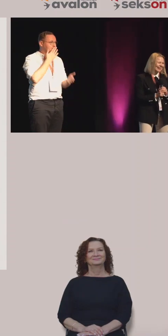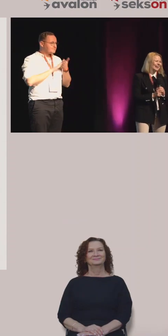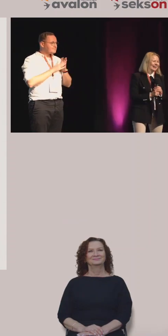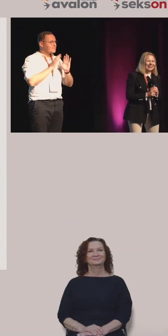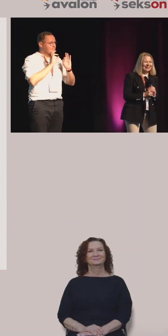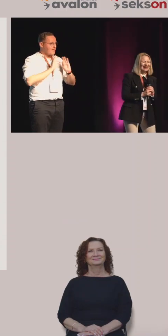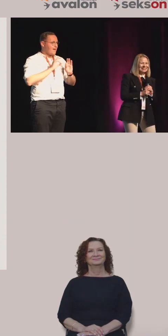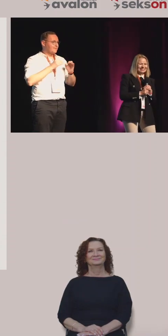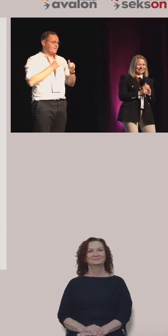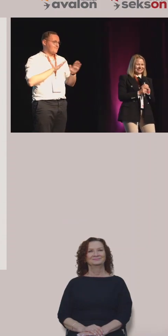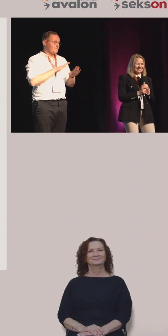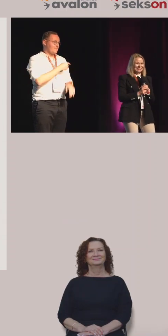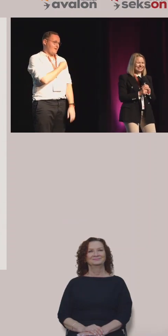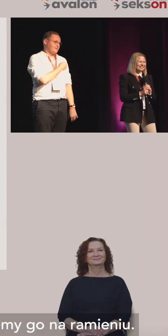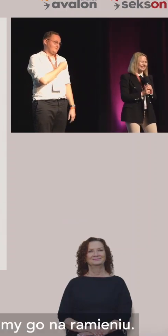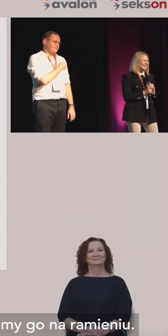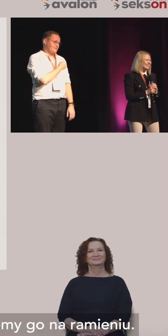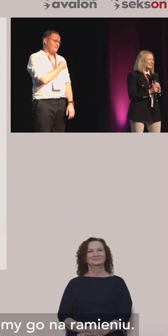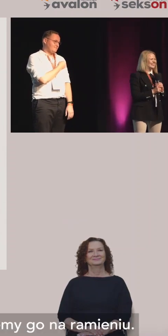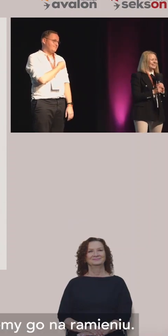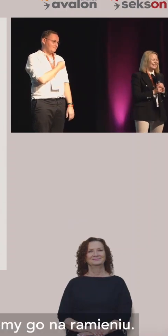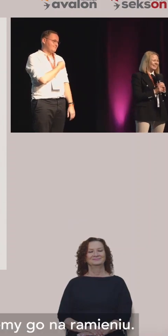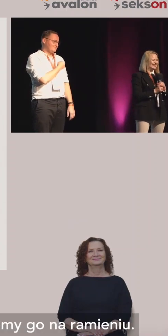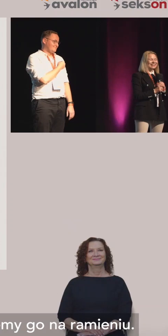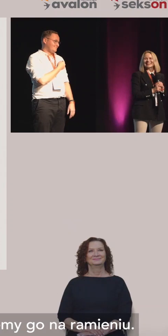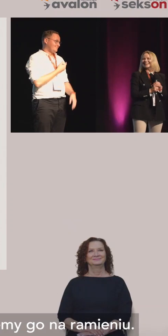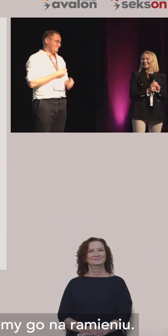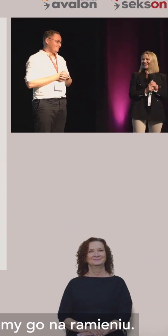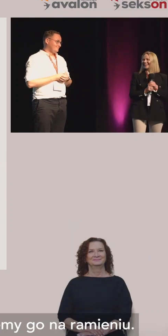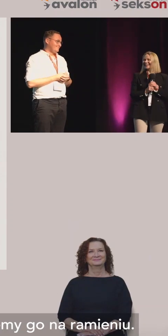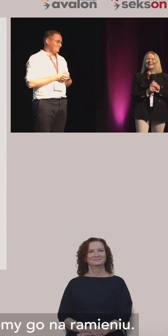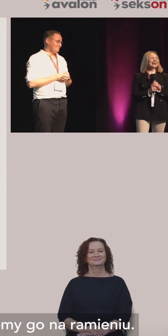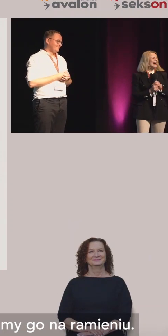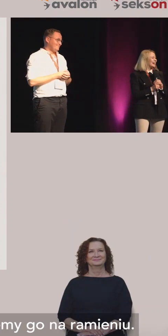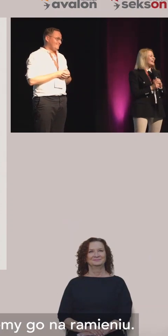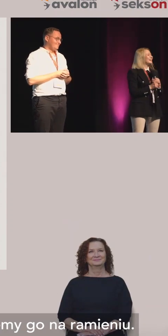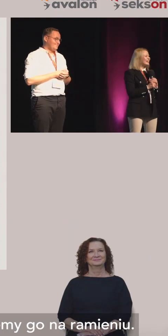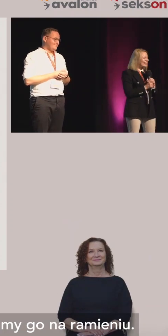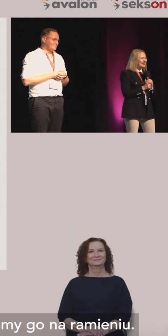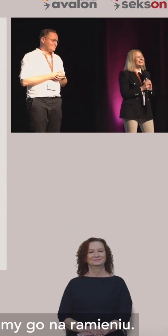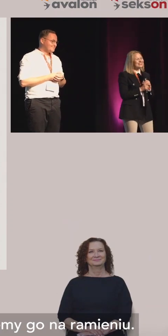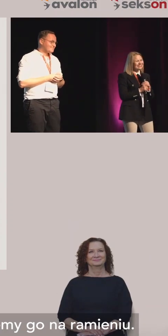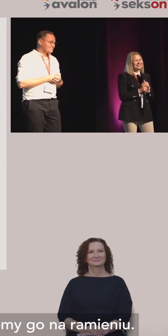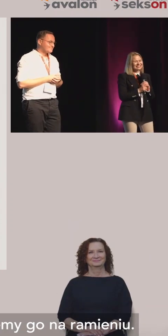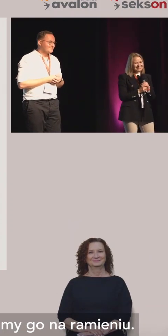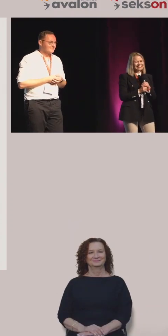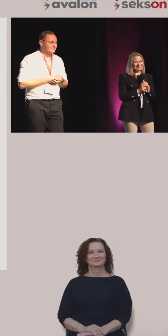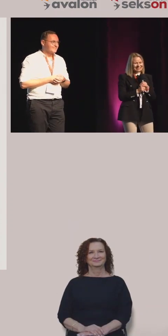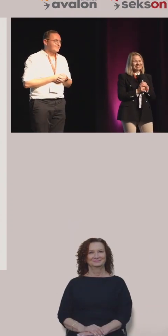Państwa, nie pasuje. Chodzi o to, żeby znak był w miarę delikatny, dlatego pokazujemy go na ramieniu.